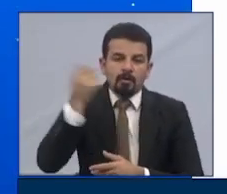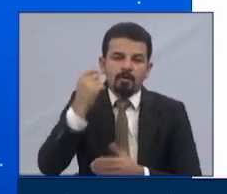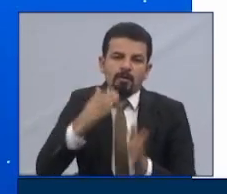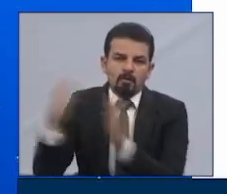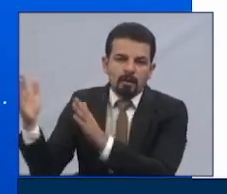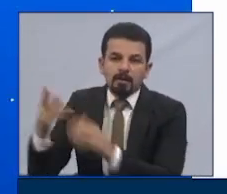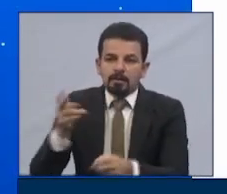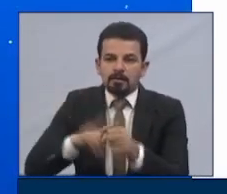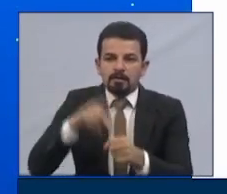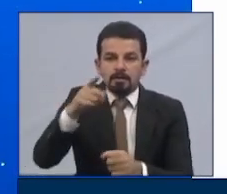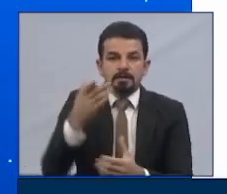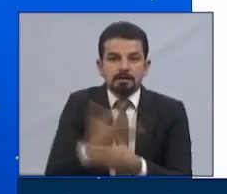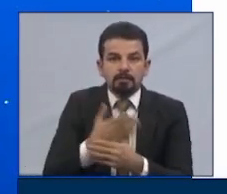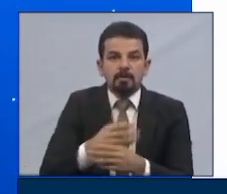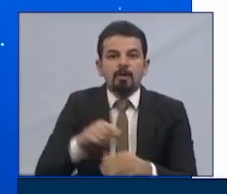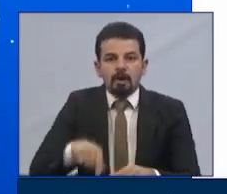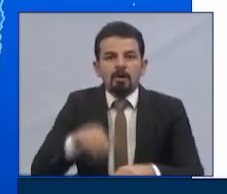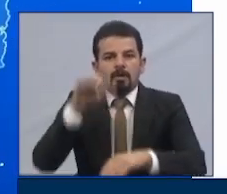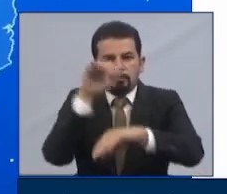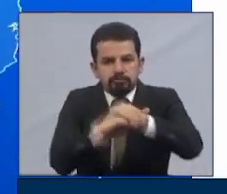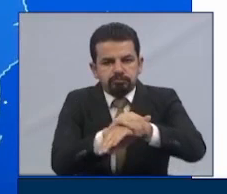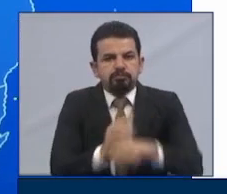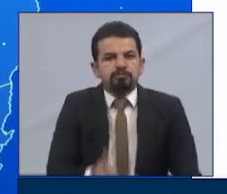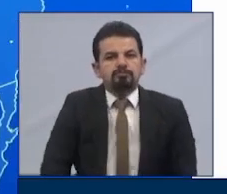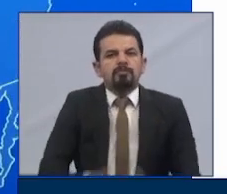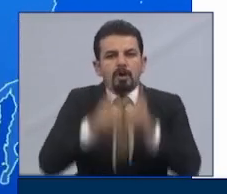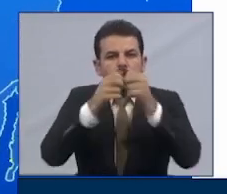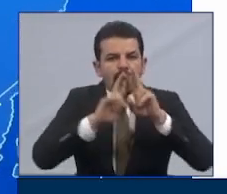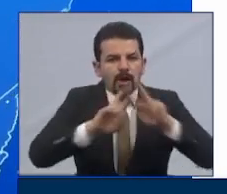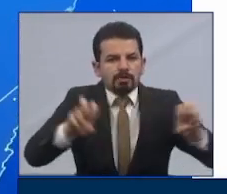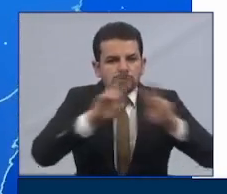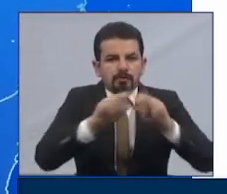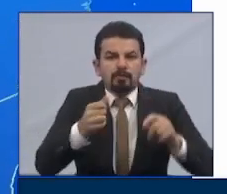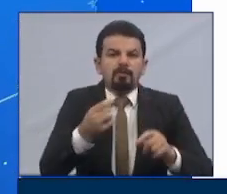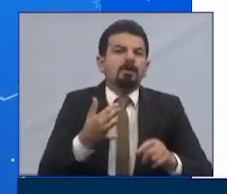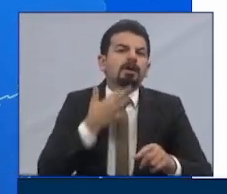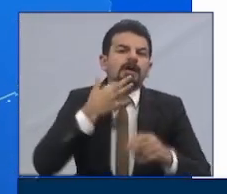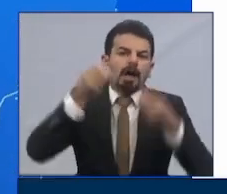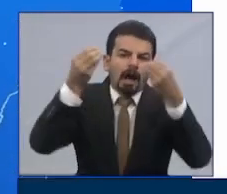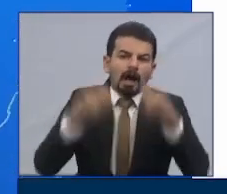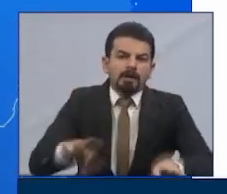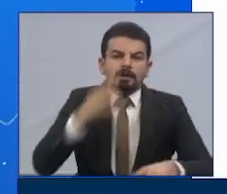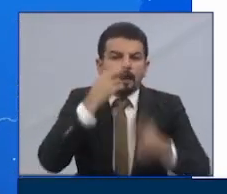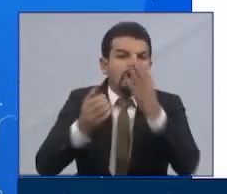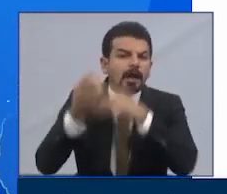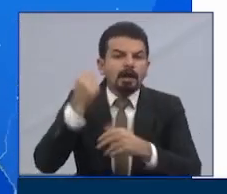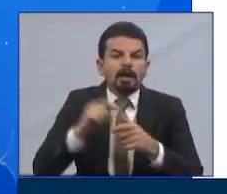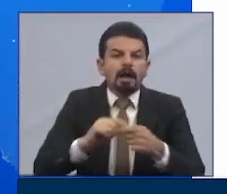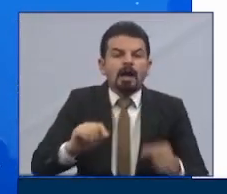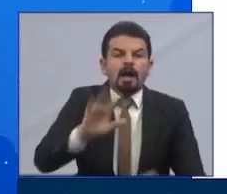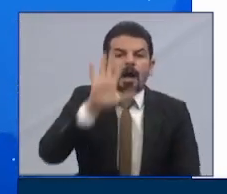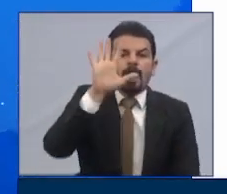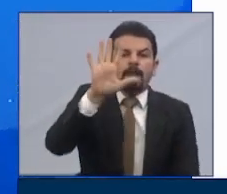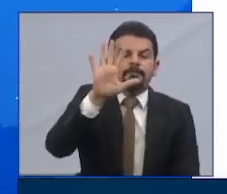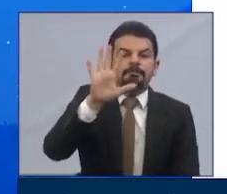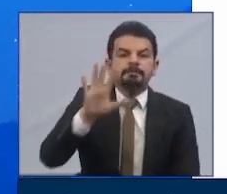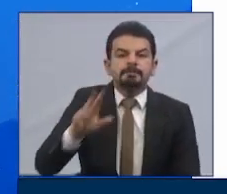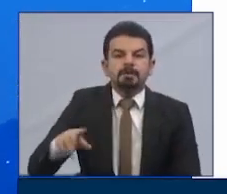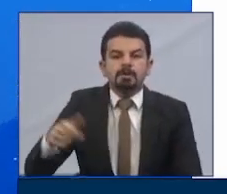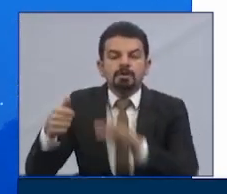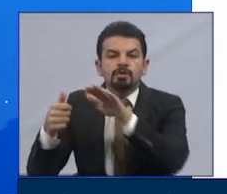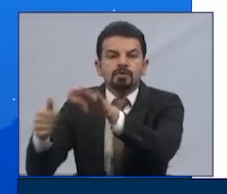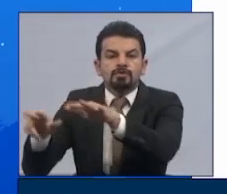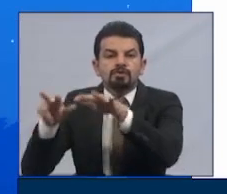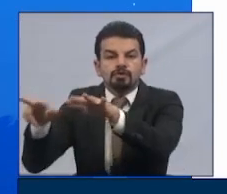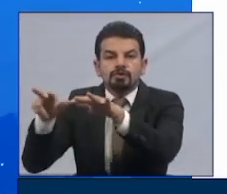تقريرها النصفي أنها تمكنت من استعادة وكشف ومنع هدر قرابة 5 مليارات دولار وربع